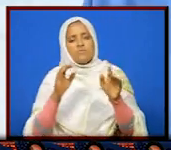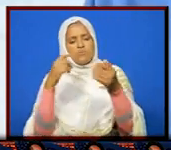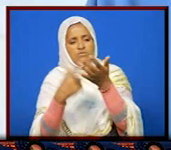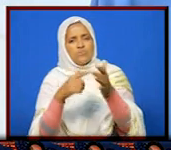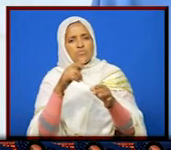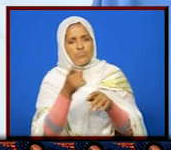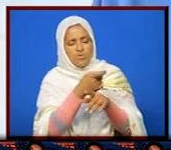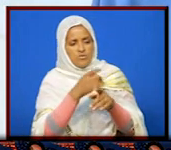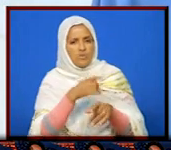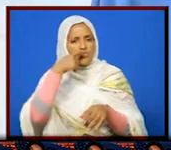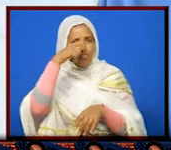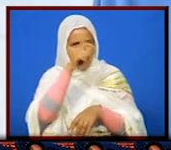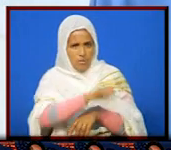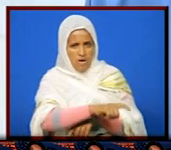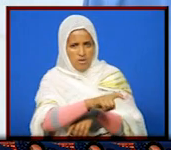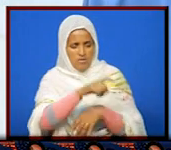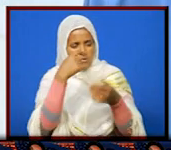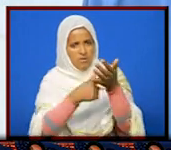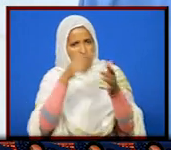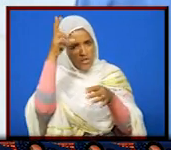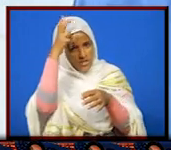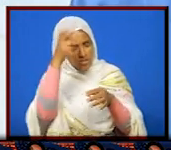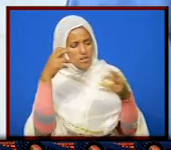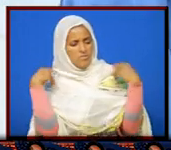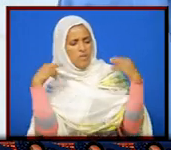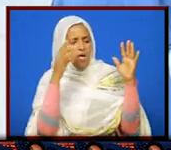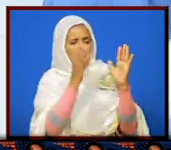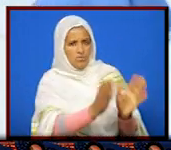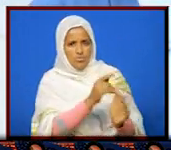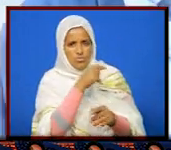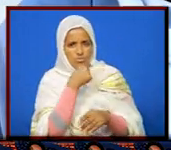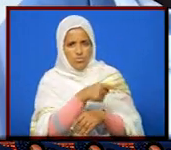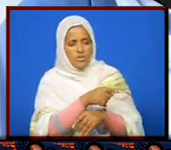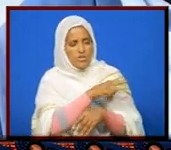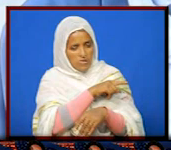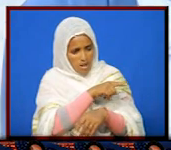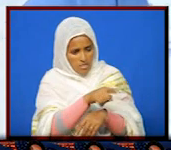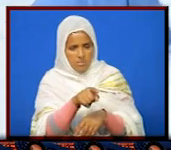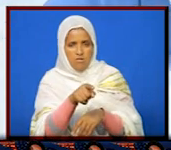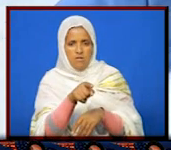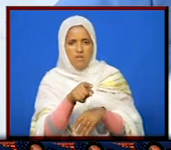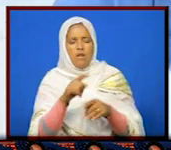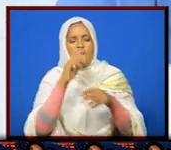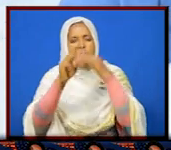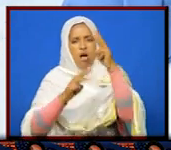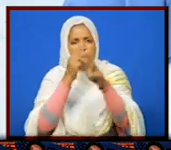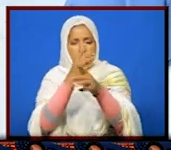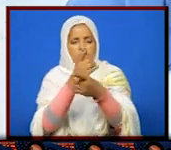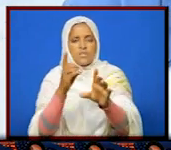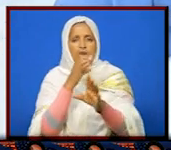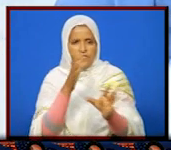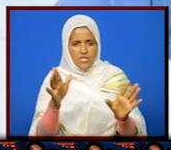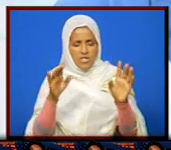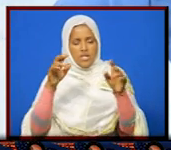ፊቱን ይመልሳል። ሁሩ እምኔ ርጉማን ዘድልው ለሰይጣን ወለመላእክቲሁ እናንተ